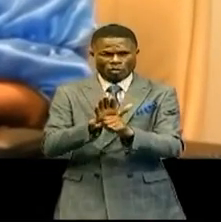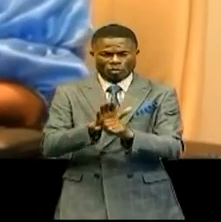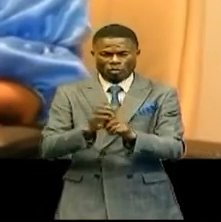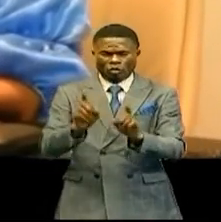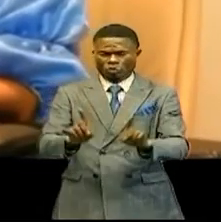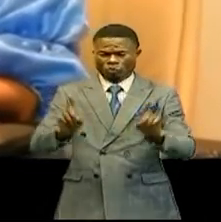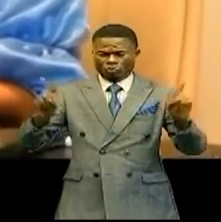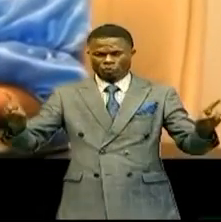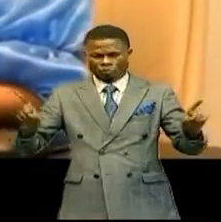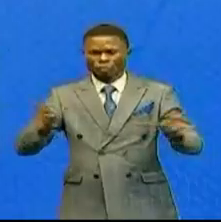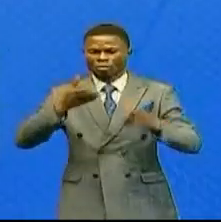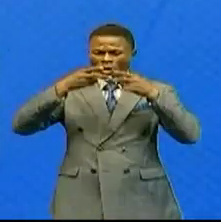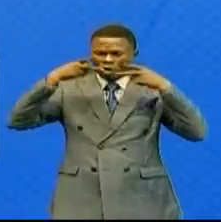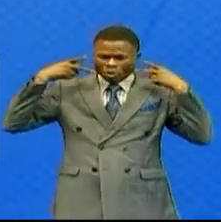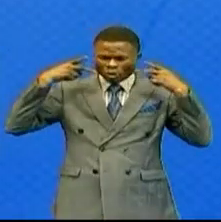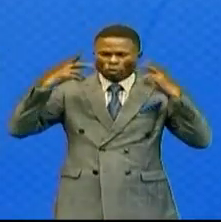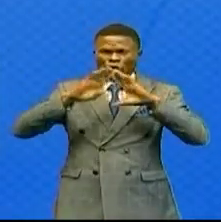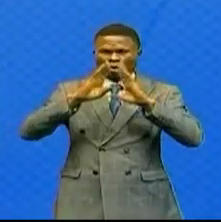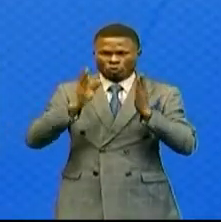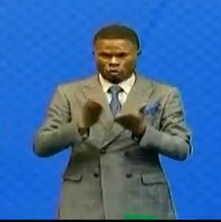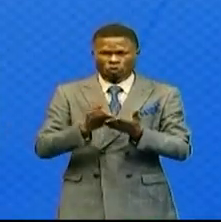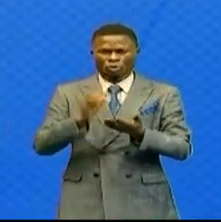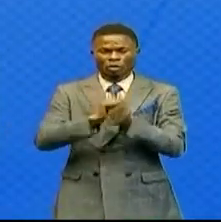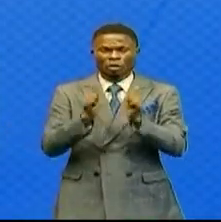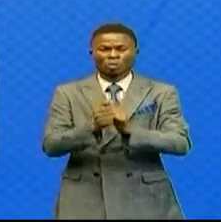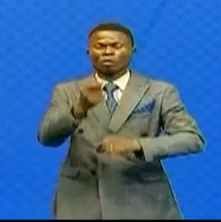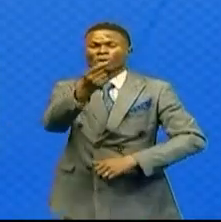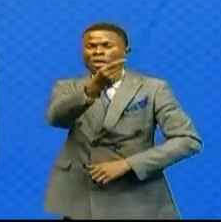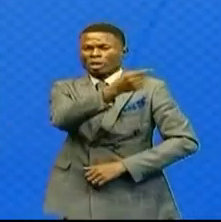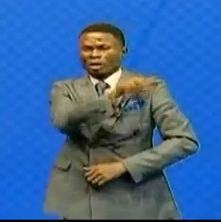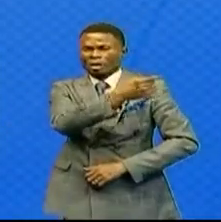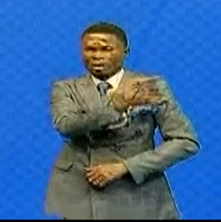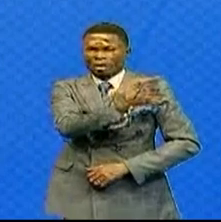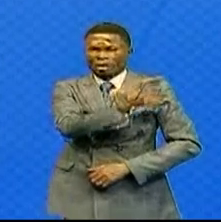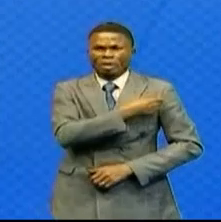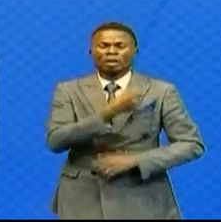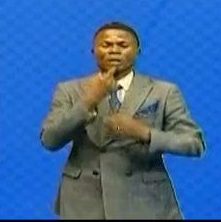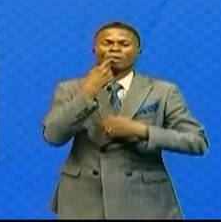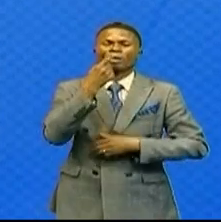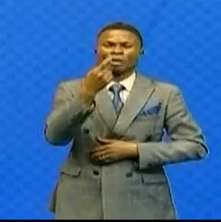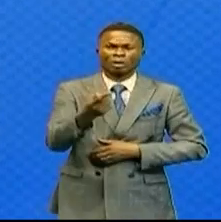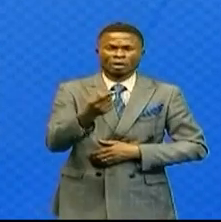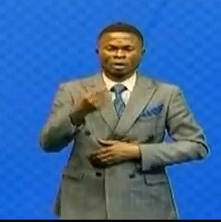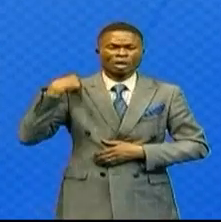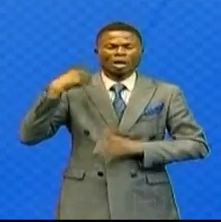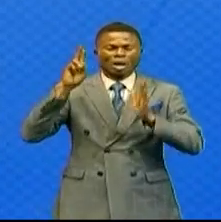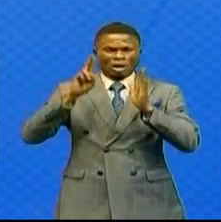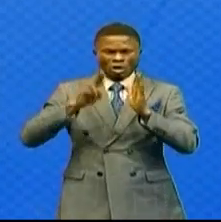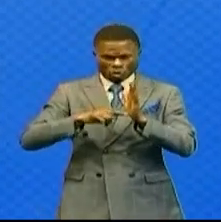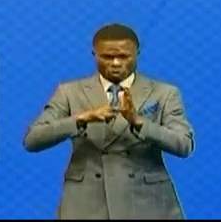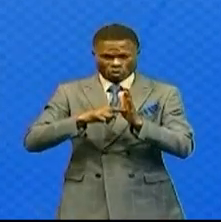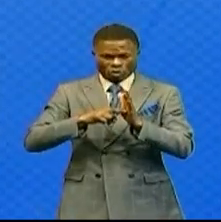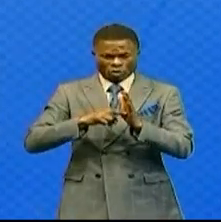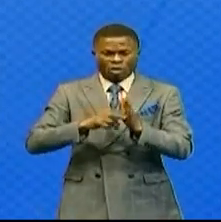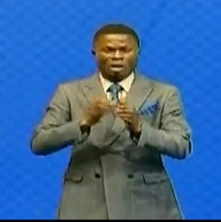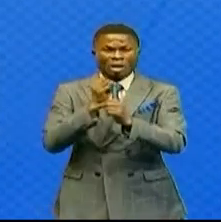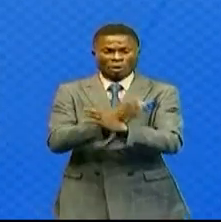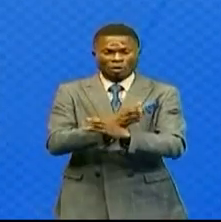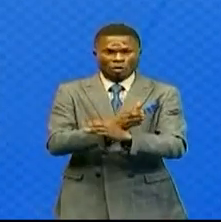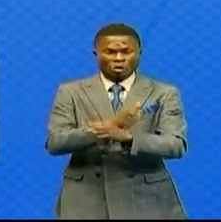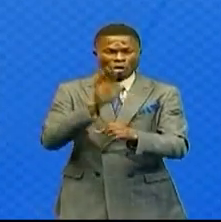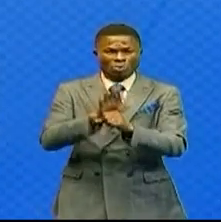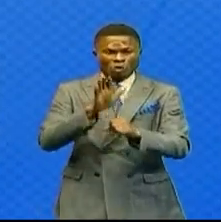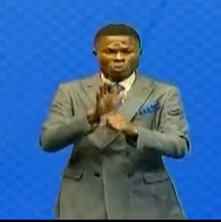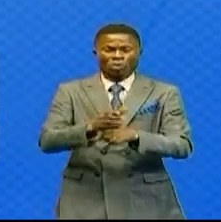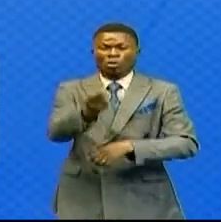gestes barrières. Au sujet de la vaccination, elle a rappelé que le gouvernement a déjà rendu disponibles plusieurs